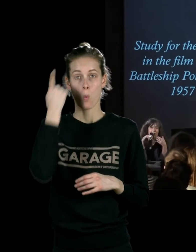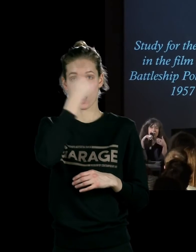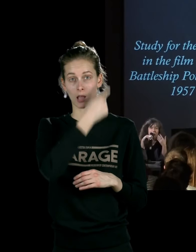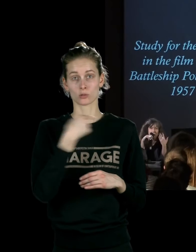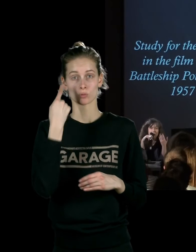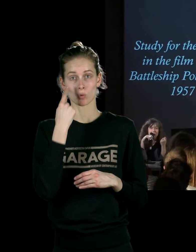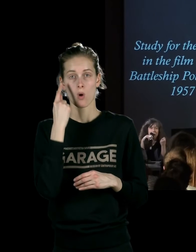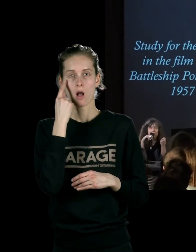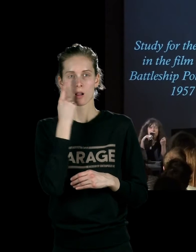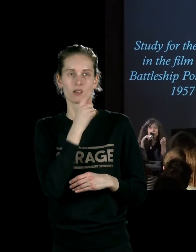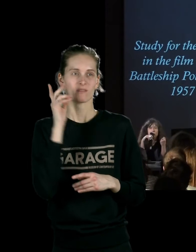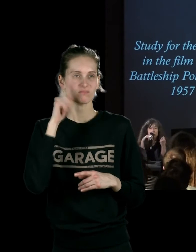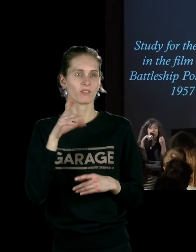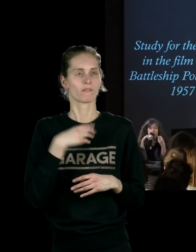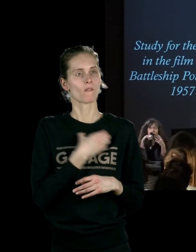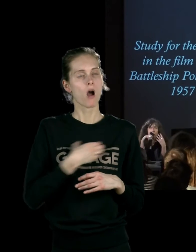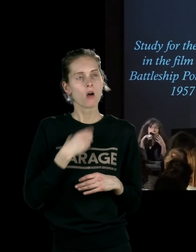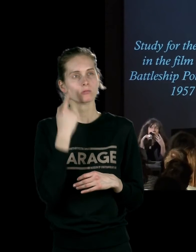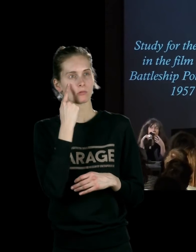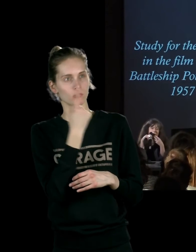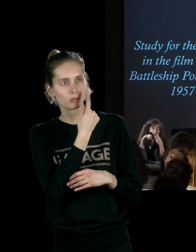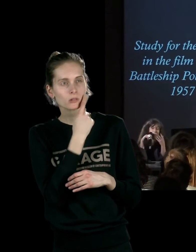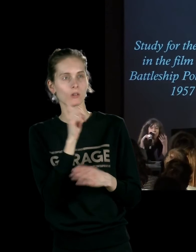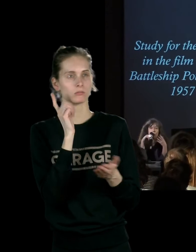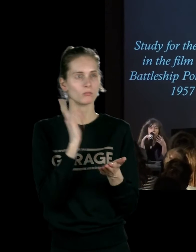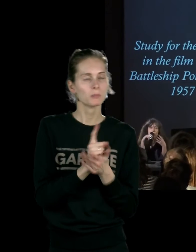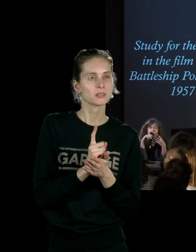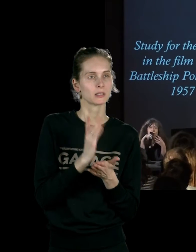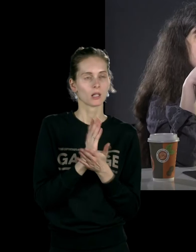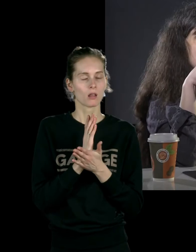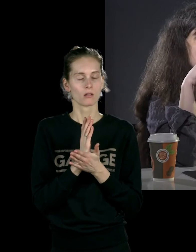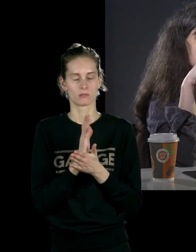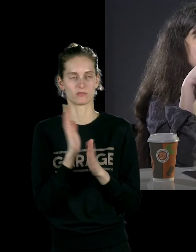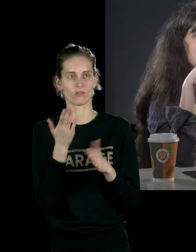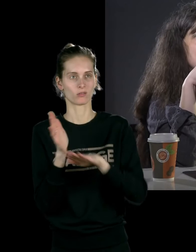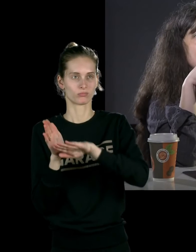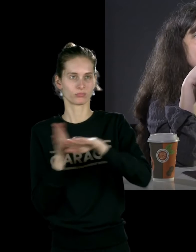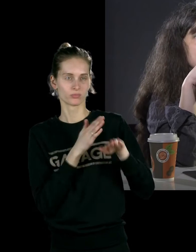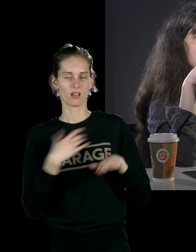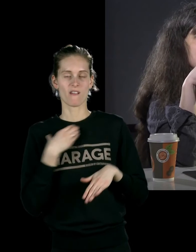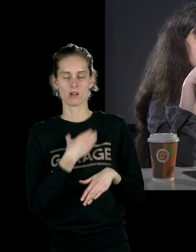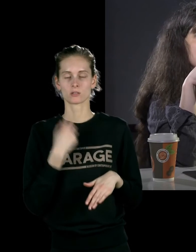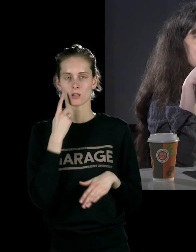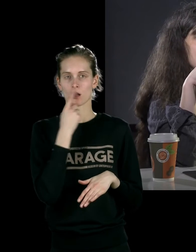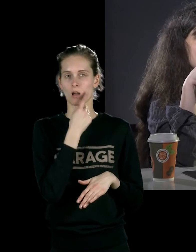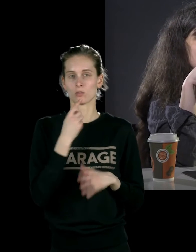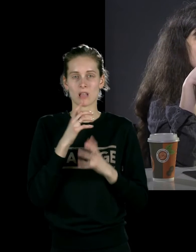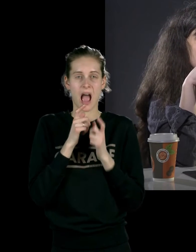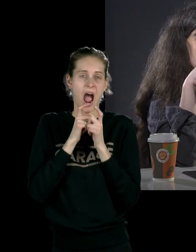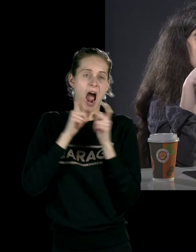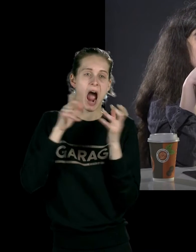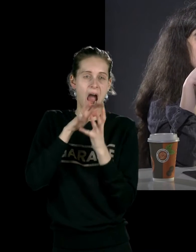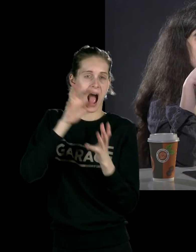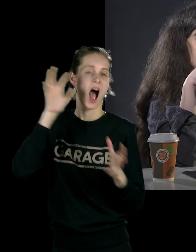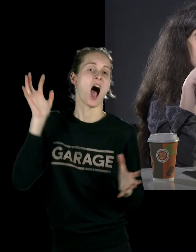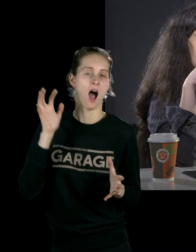не глаза, как это принято в классическом портрете, а становится вот этот орущий рот, который разрушает лицо, который это то,